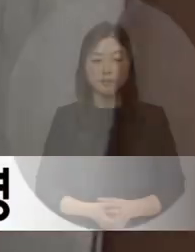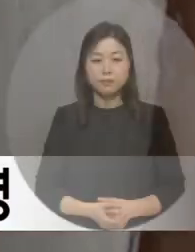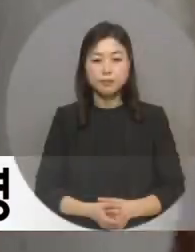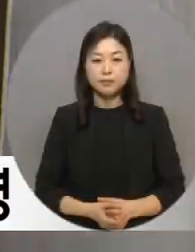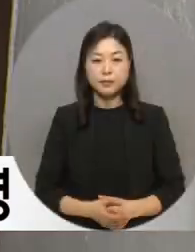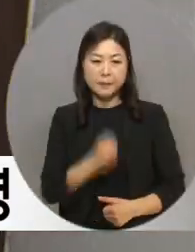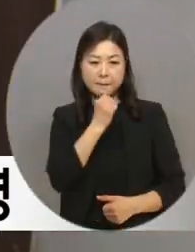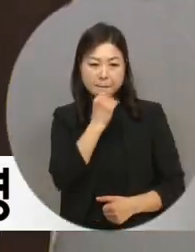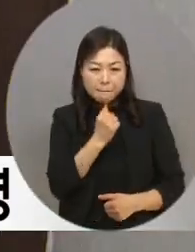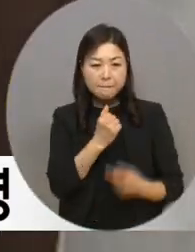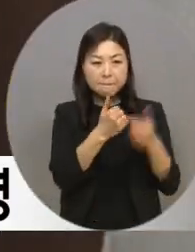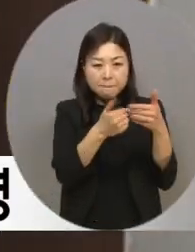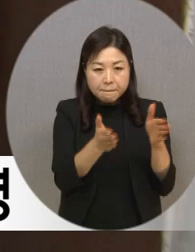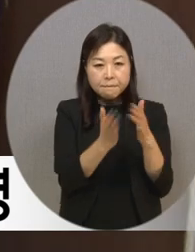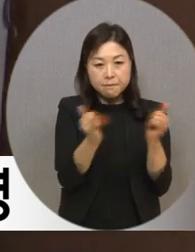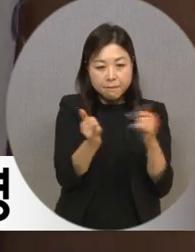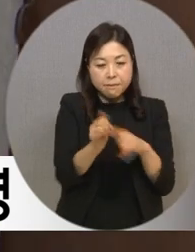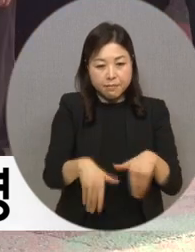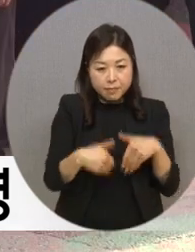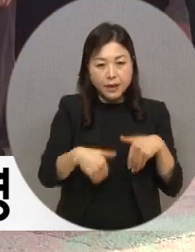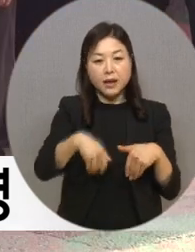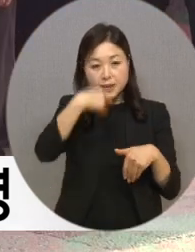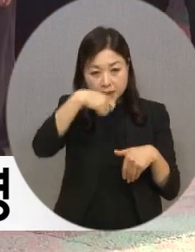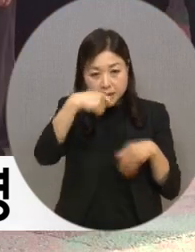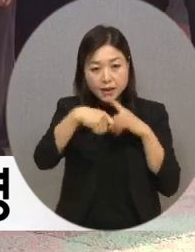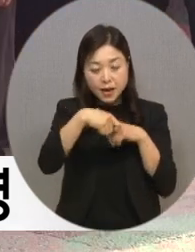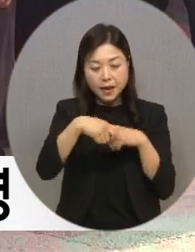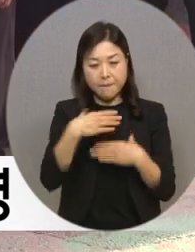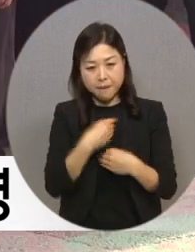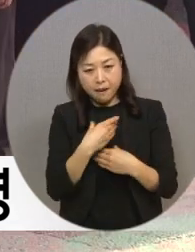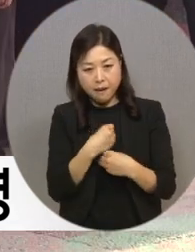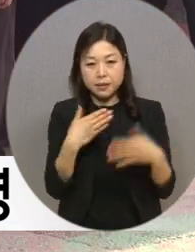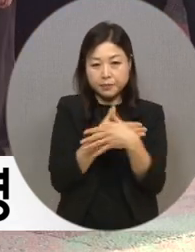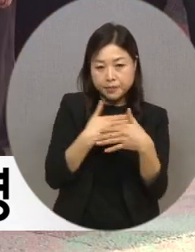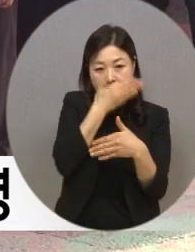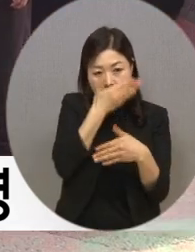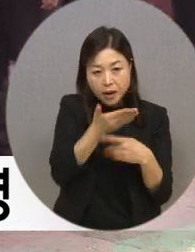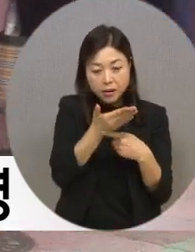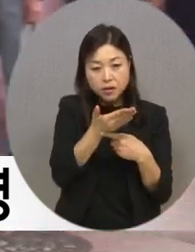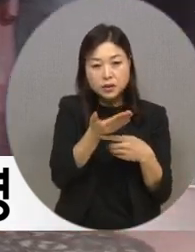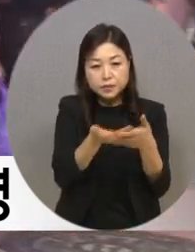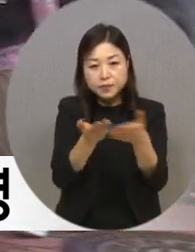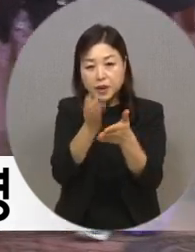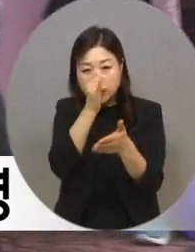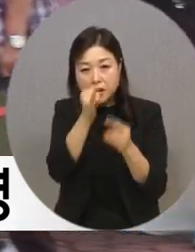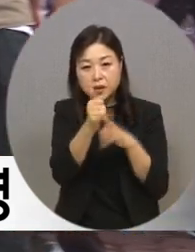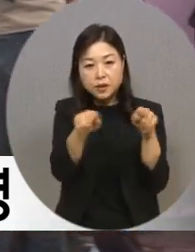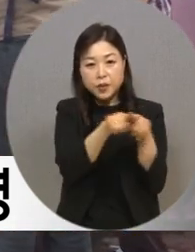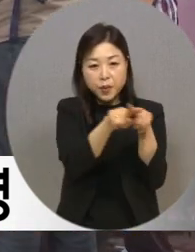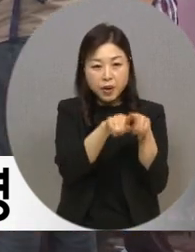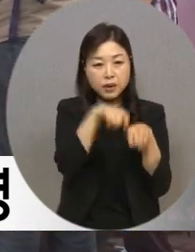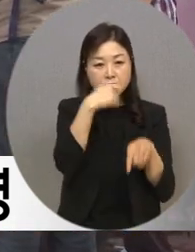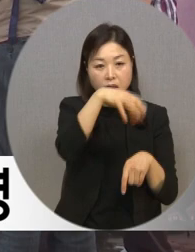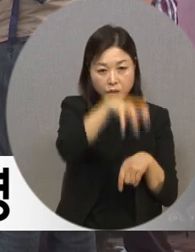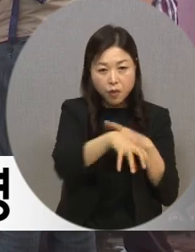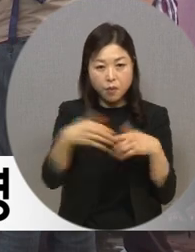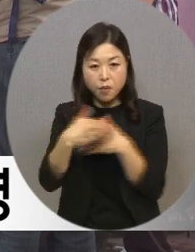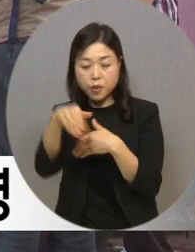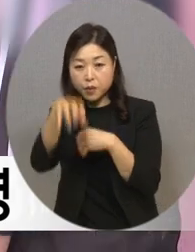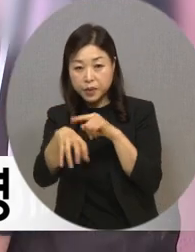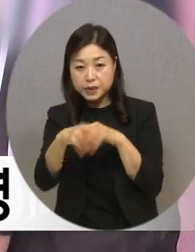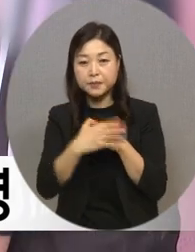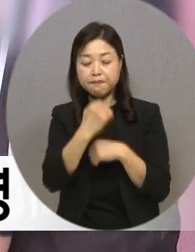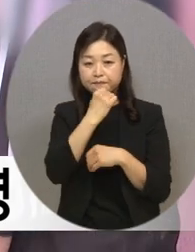쪽방촌 주민에게 따뜻한 식사와 편하게 씻을 공간을 제공하는 동행 식당과 동행 목욕탕이 쪽방주민의